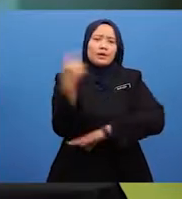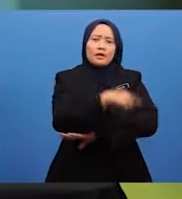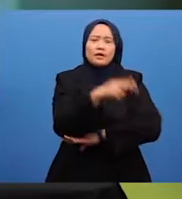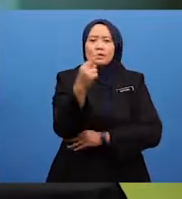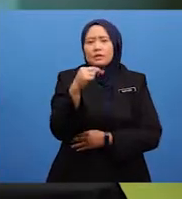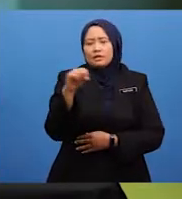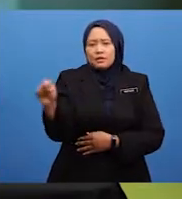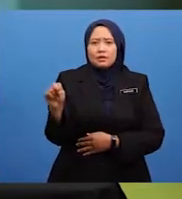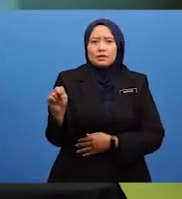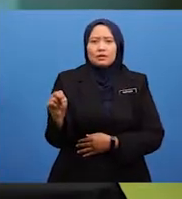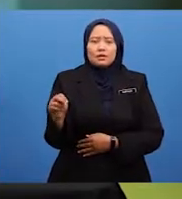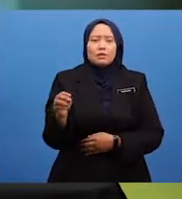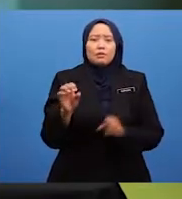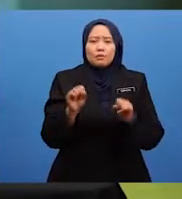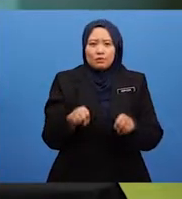daya geseran?